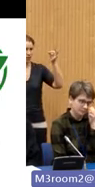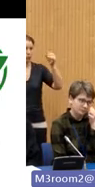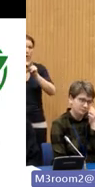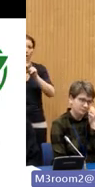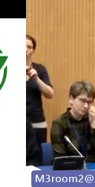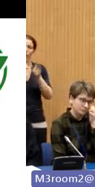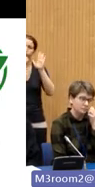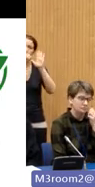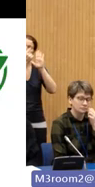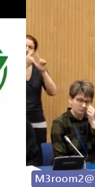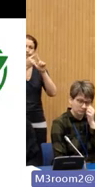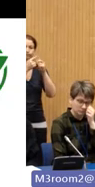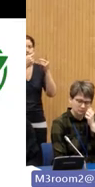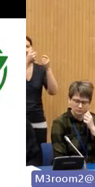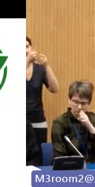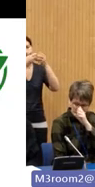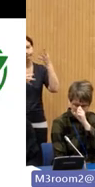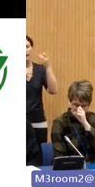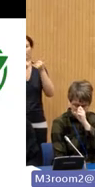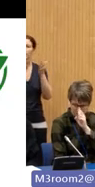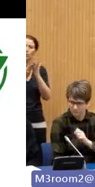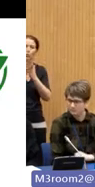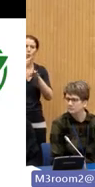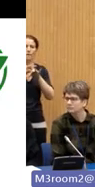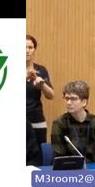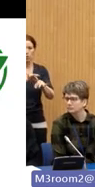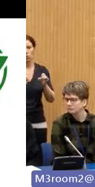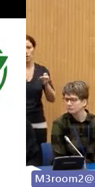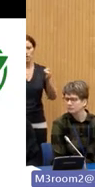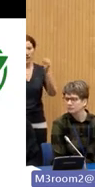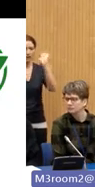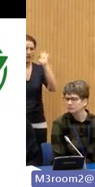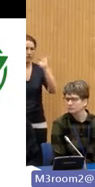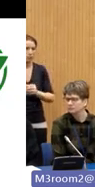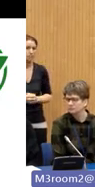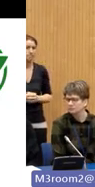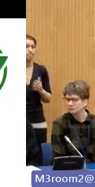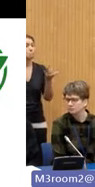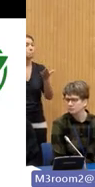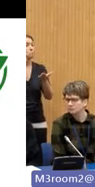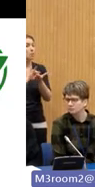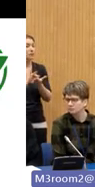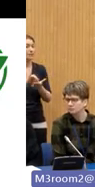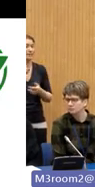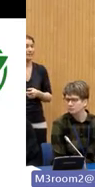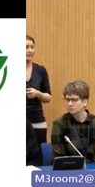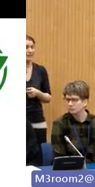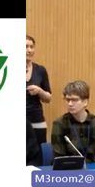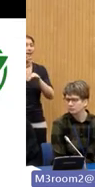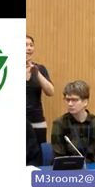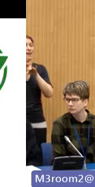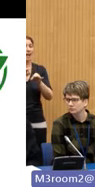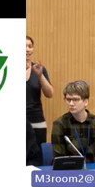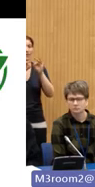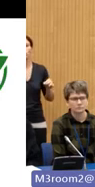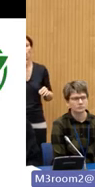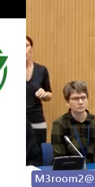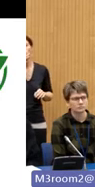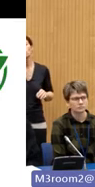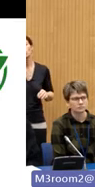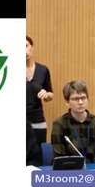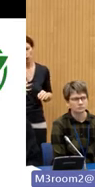Hinweise zur Planung und Durchführung der Qualifizierung. Im Moment ist der Leitfaden ausschließlich in deutscher Sprache